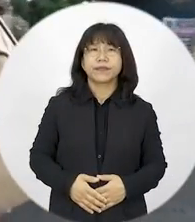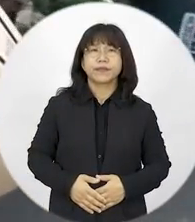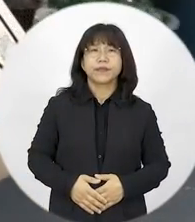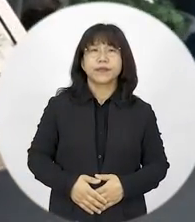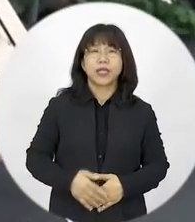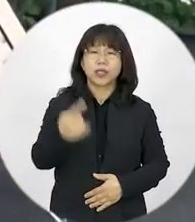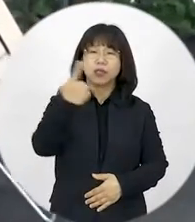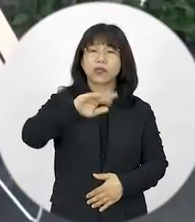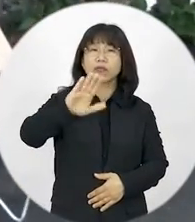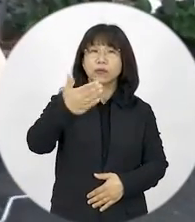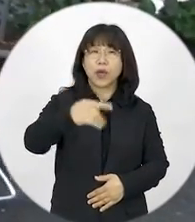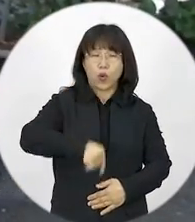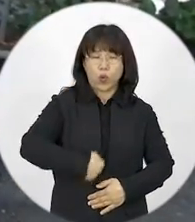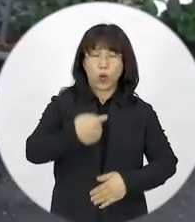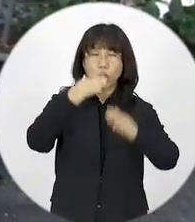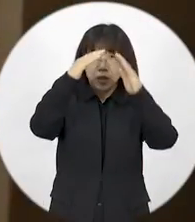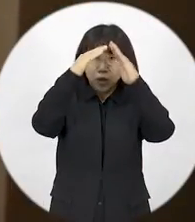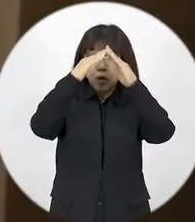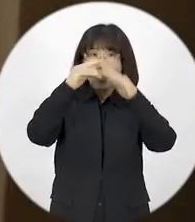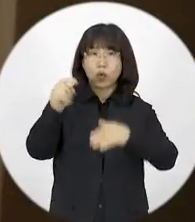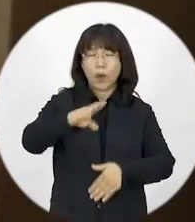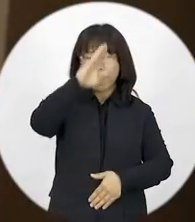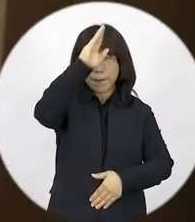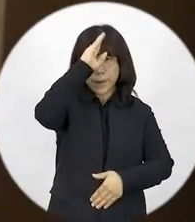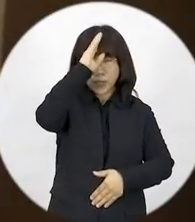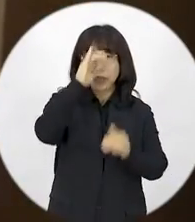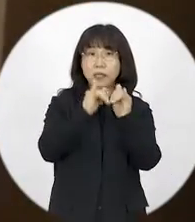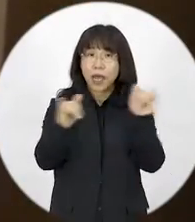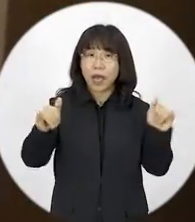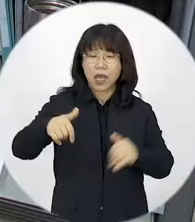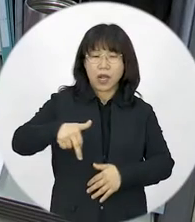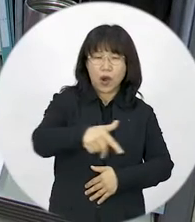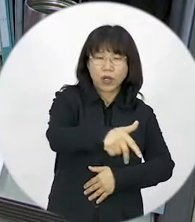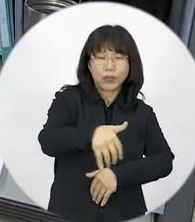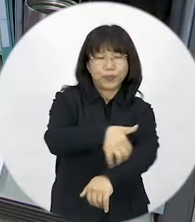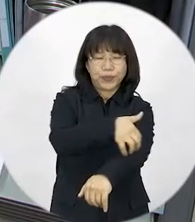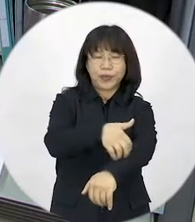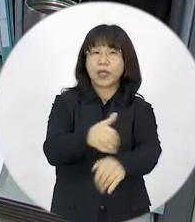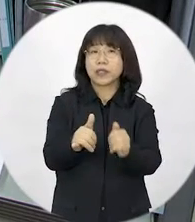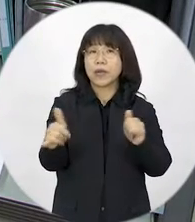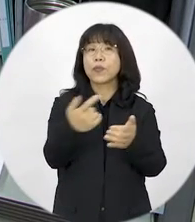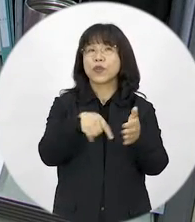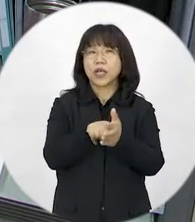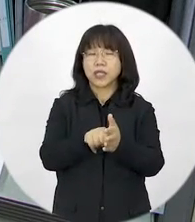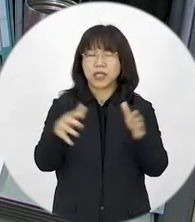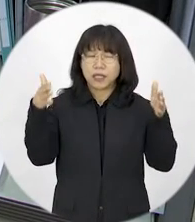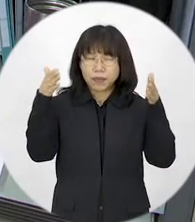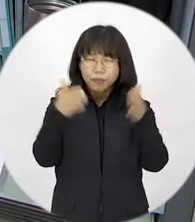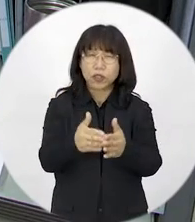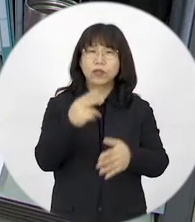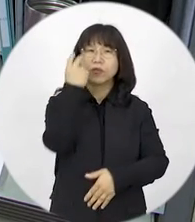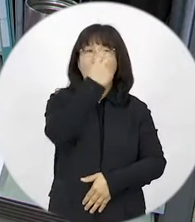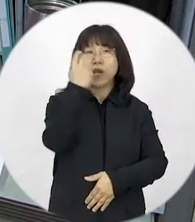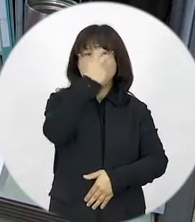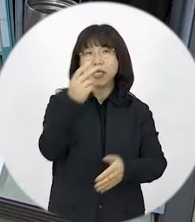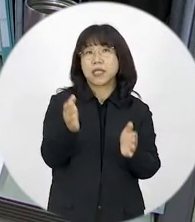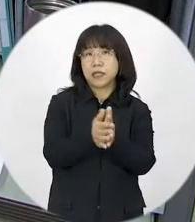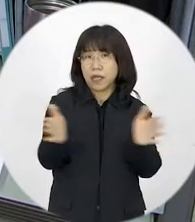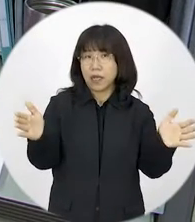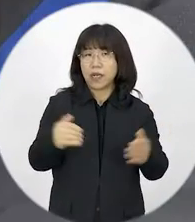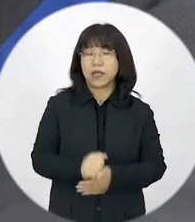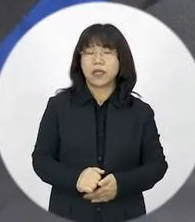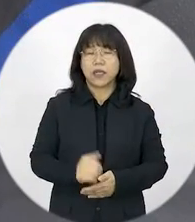1900여 명 의 독거어르신 만성질환자 등 어 동의 불편한 취약계층에 대한 집중 관리에도 나섭니다